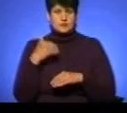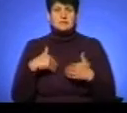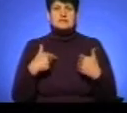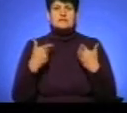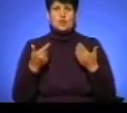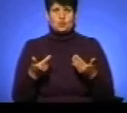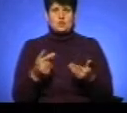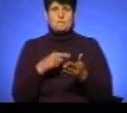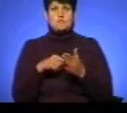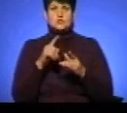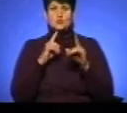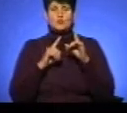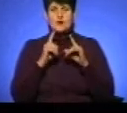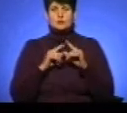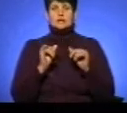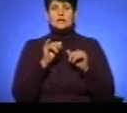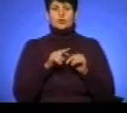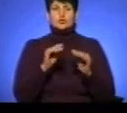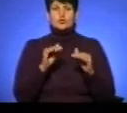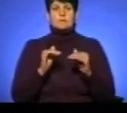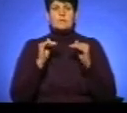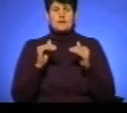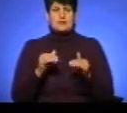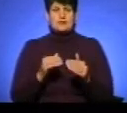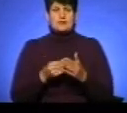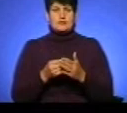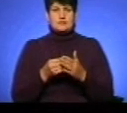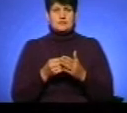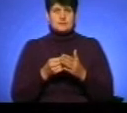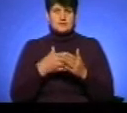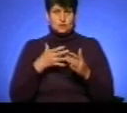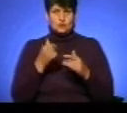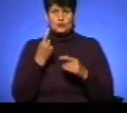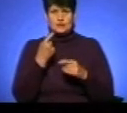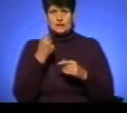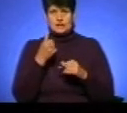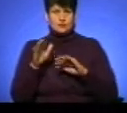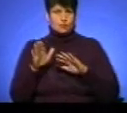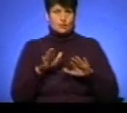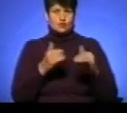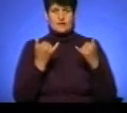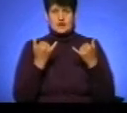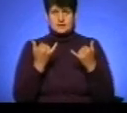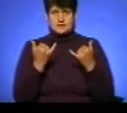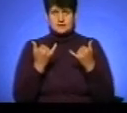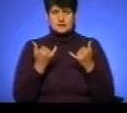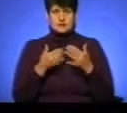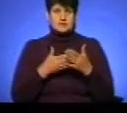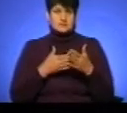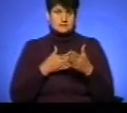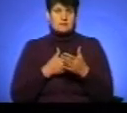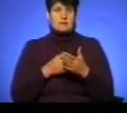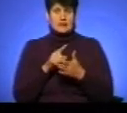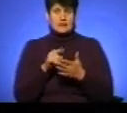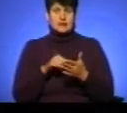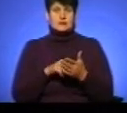в міську раду для того, щоб підняти тарифи. Рік часу пройшов. І от зараз ми вплотну підійшли до того питання, в зв'язку з тим,